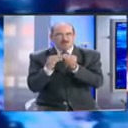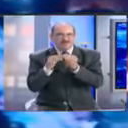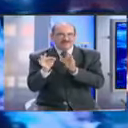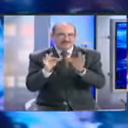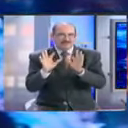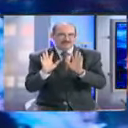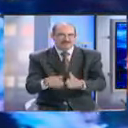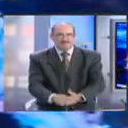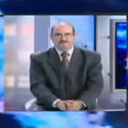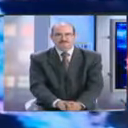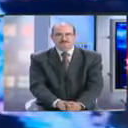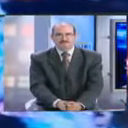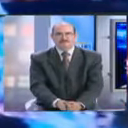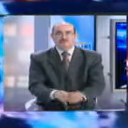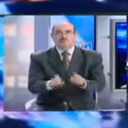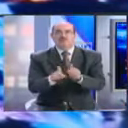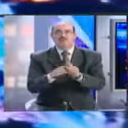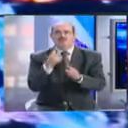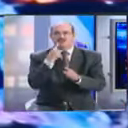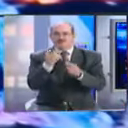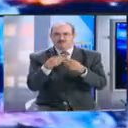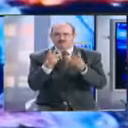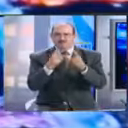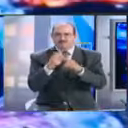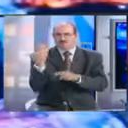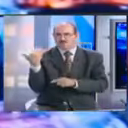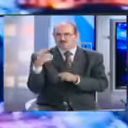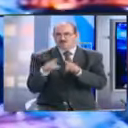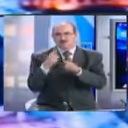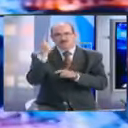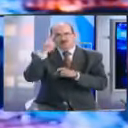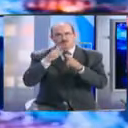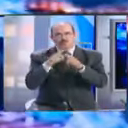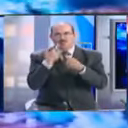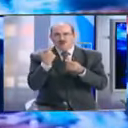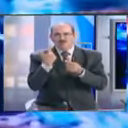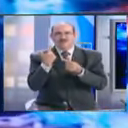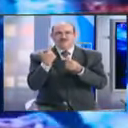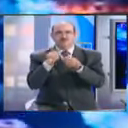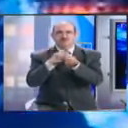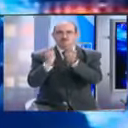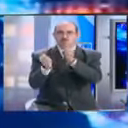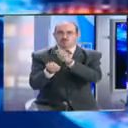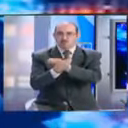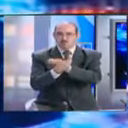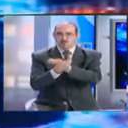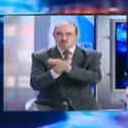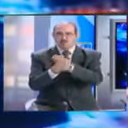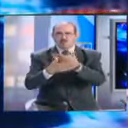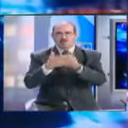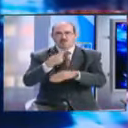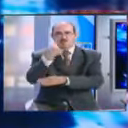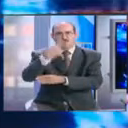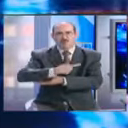بحتة. الآن تبعا لما تم تداوله مؤخرا حول مسألة إحداث تغييرات على الحدود